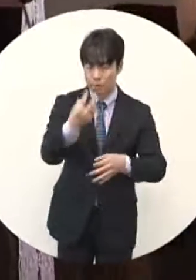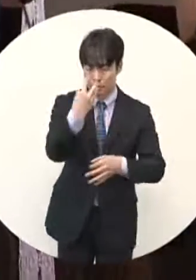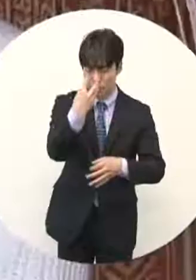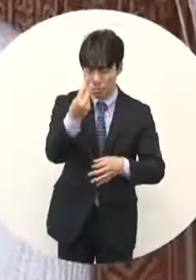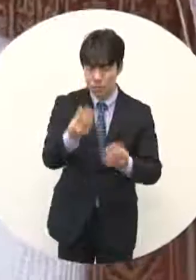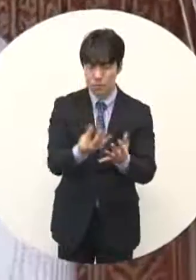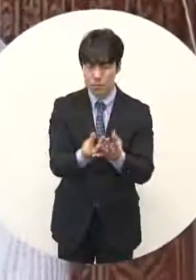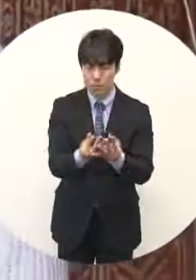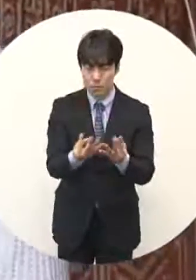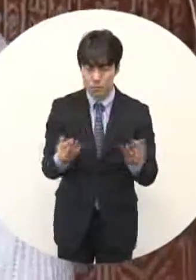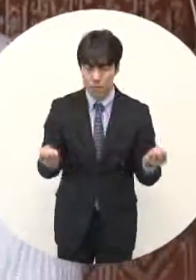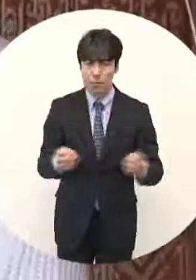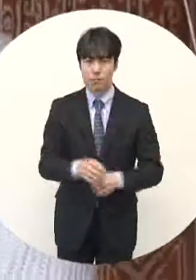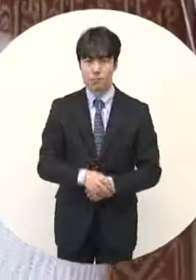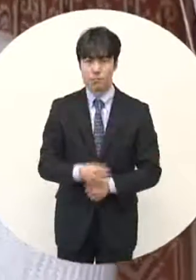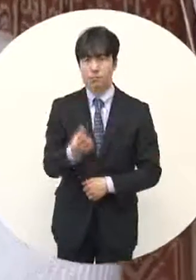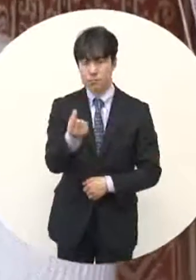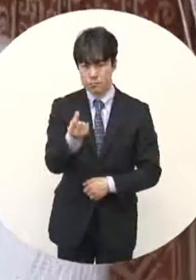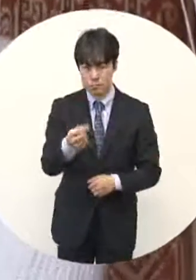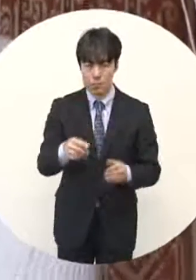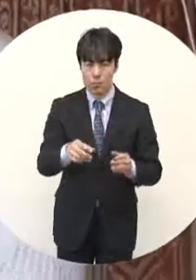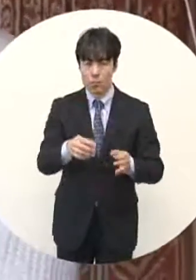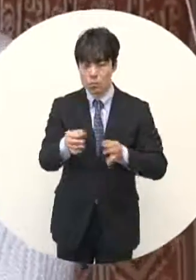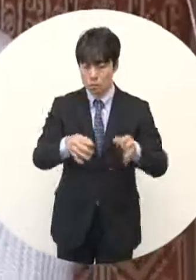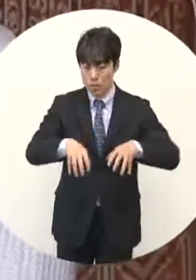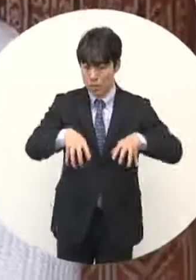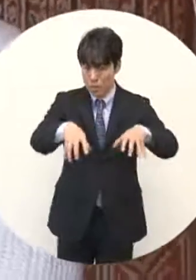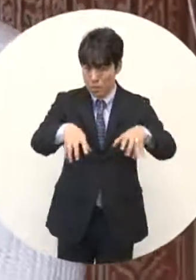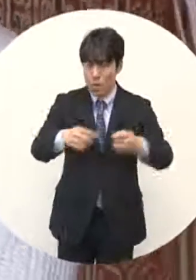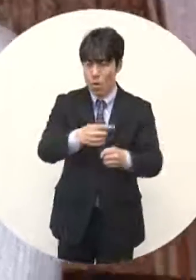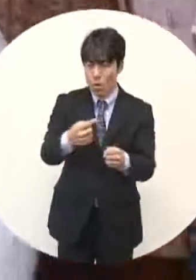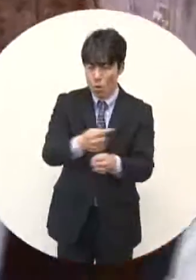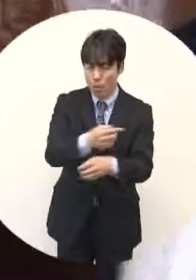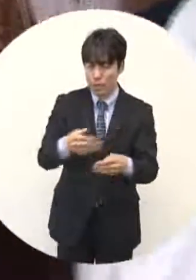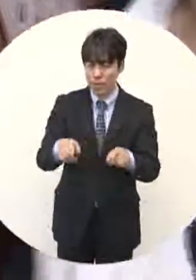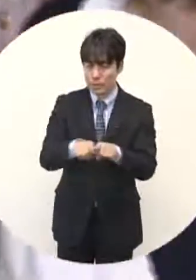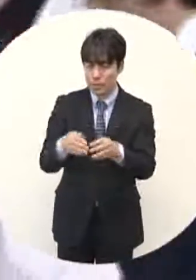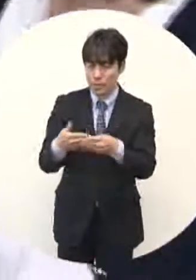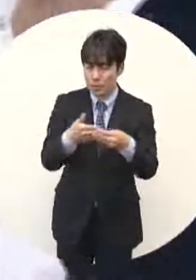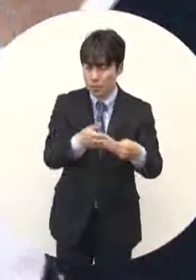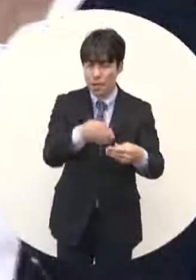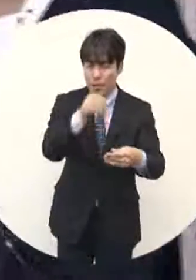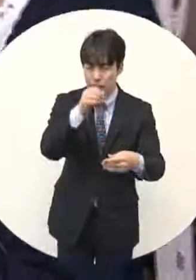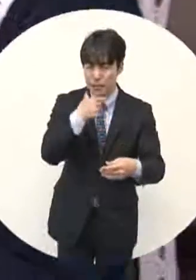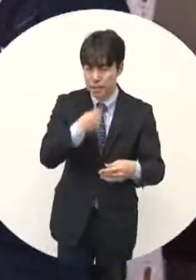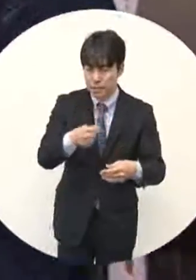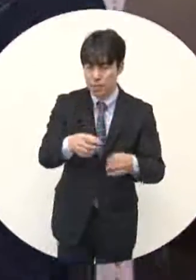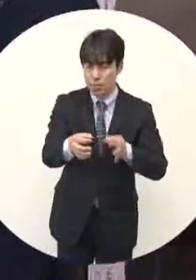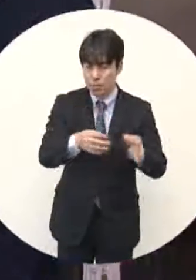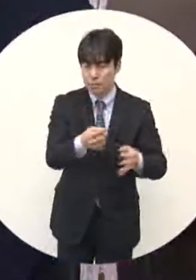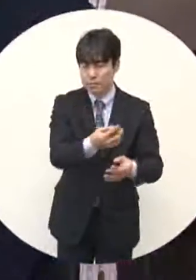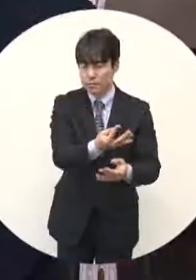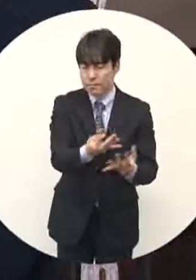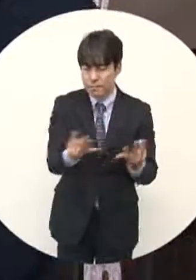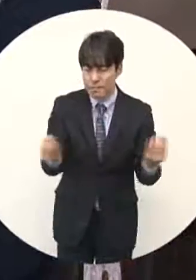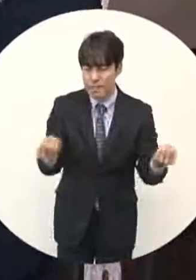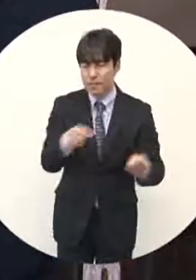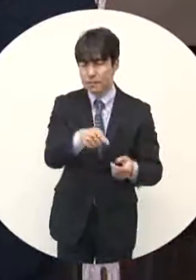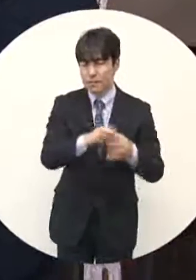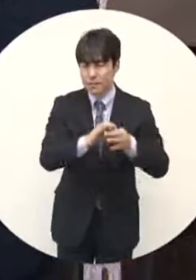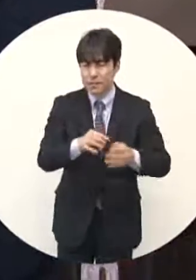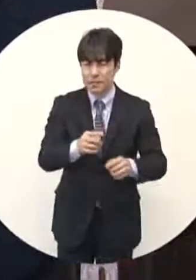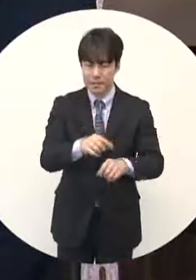ね。 そうなんですよ。この辺りの商店街には他にも連れて行きたいところがたくさんあったので、1日じゃ全然時間が足りませんでした